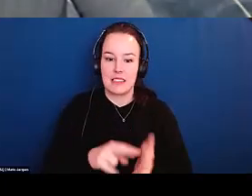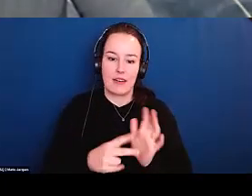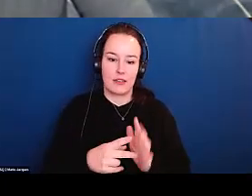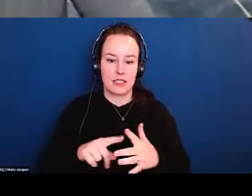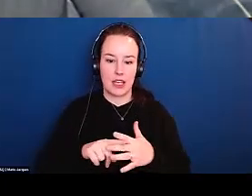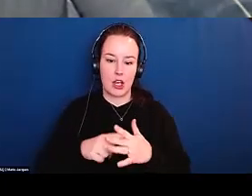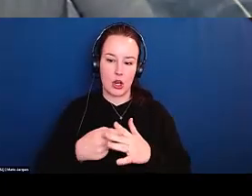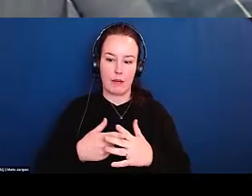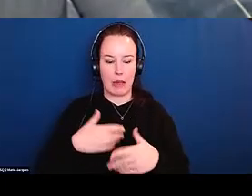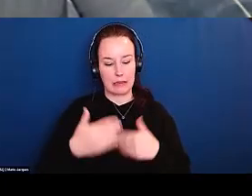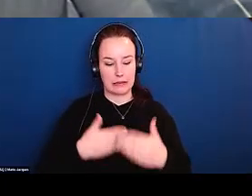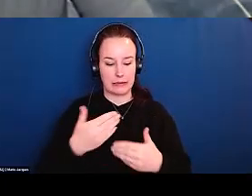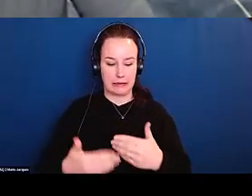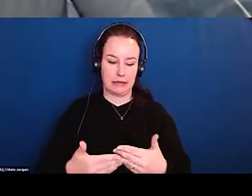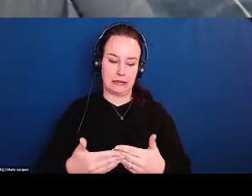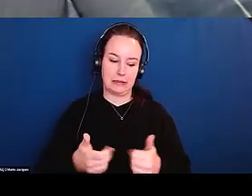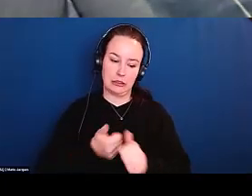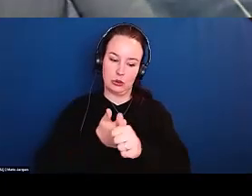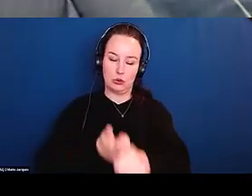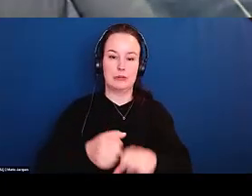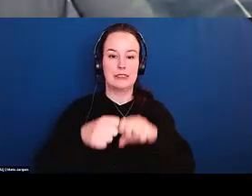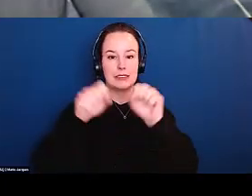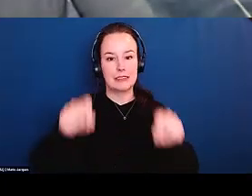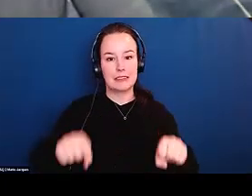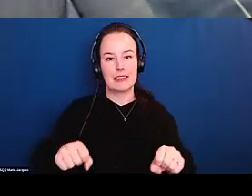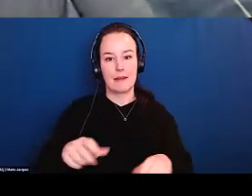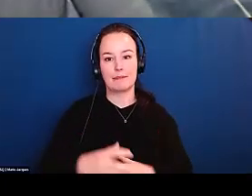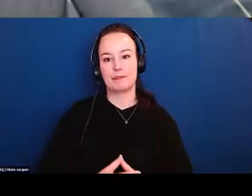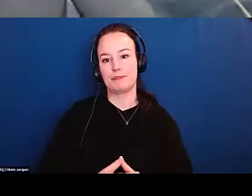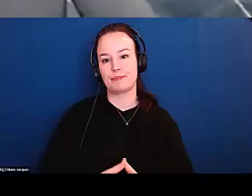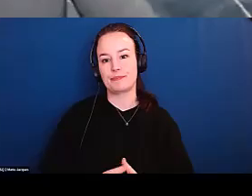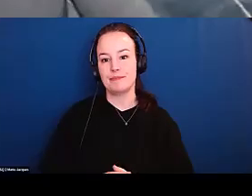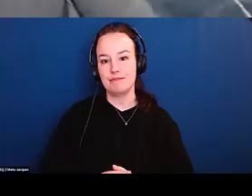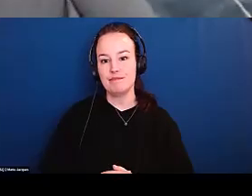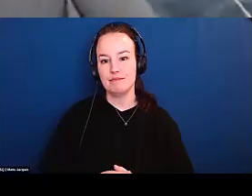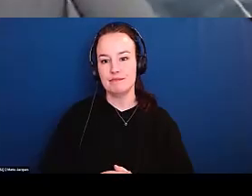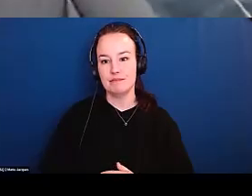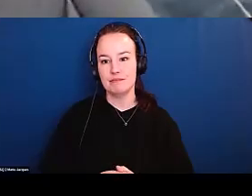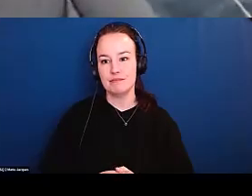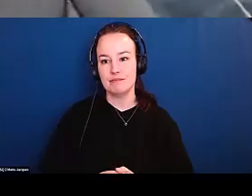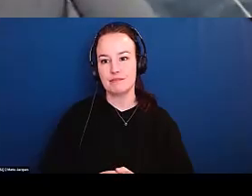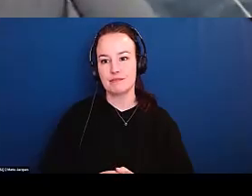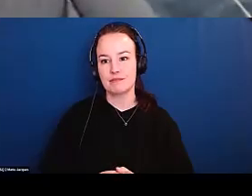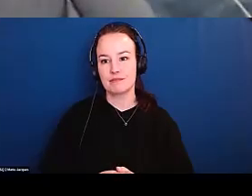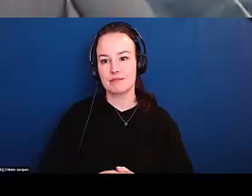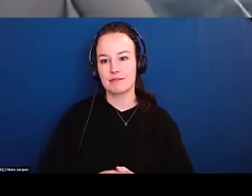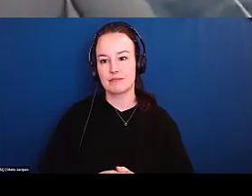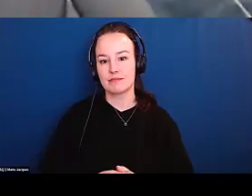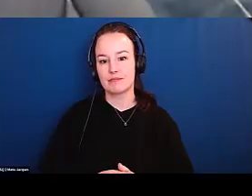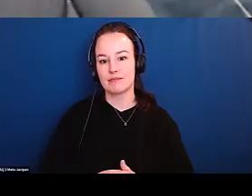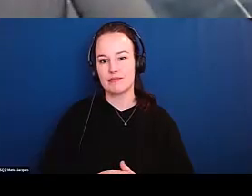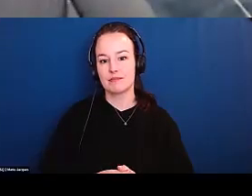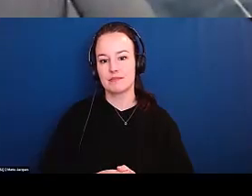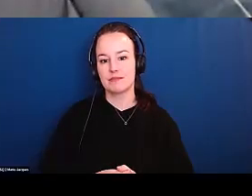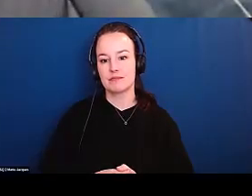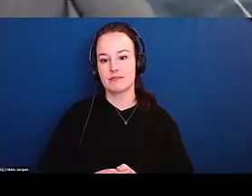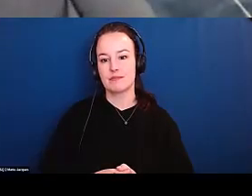qu'ils recommencent à faire un peu confiance à ce système. Oui, merci. Je voudrais encore